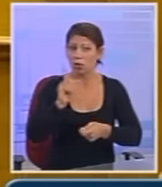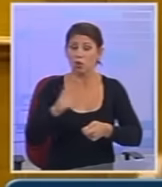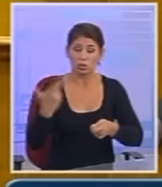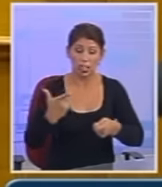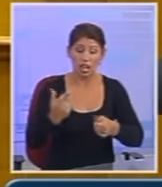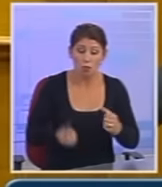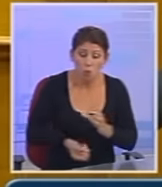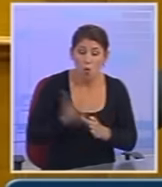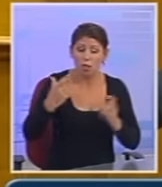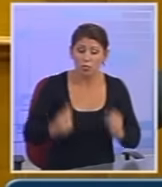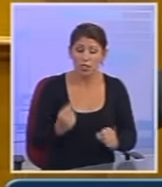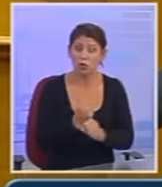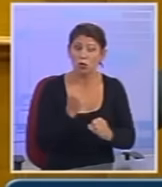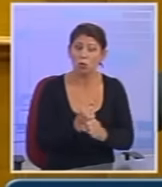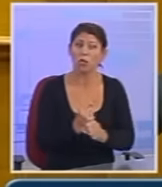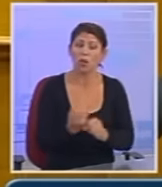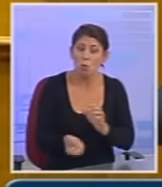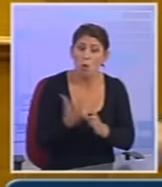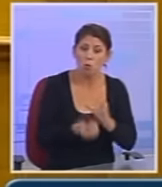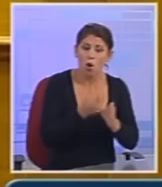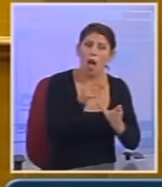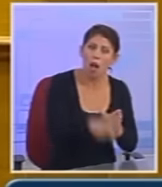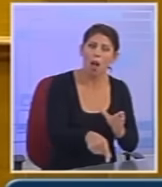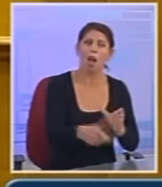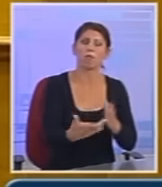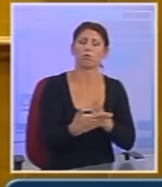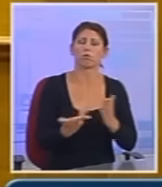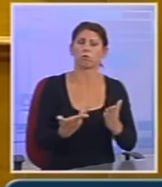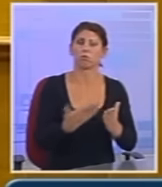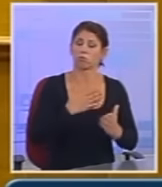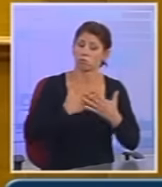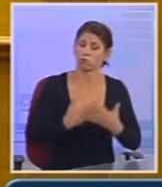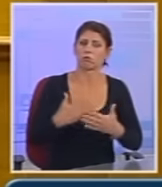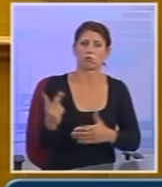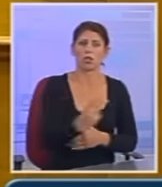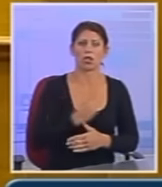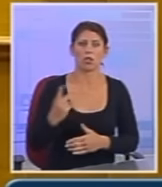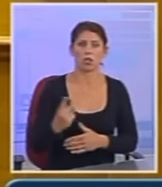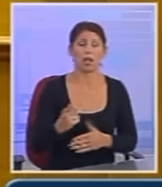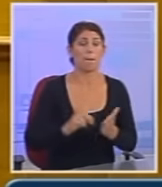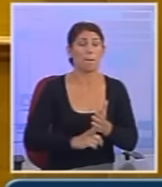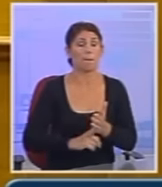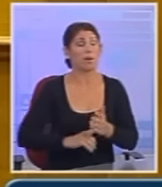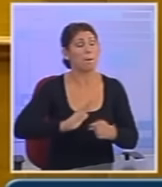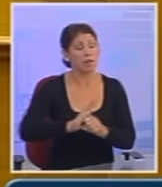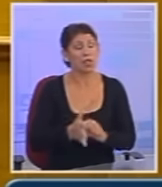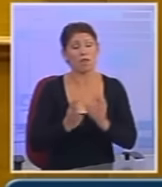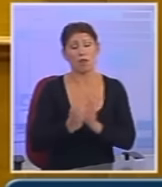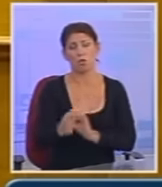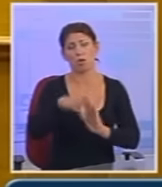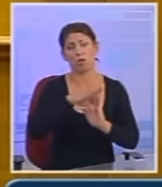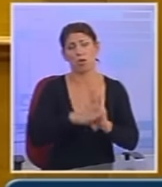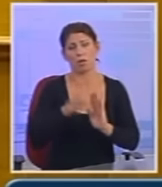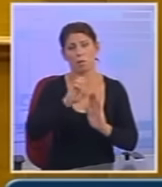δουλειάς. Απαιτούμε λοιπόν από την κυβέρνηση να βάλει χωρίς καμιά άλλη καθυστέρηση σε πλήρη εφαρμογή τα προγράμματα του ΕΣΠΑ,